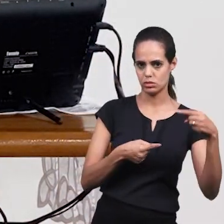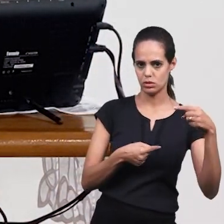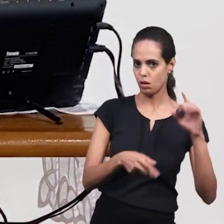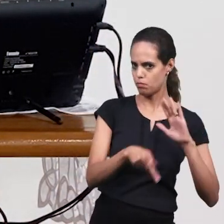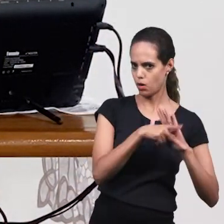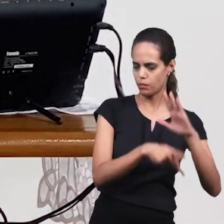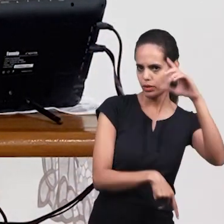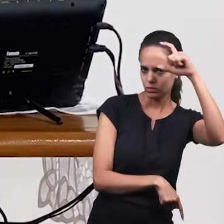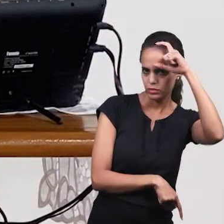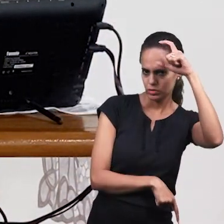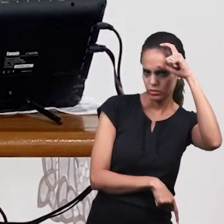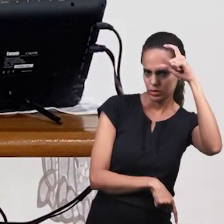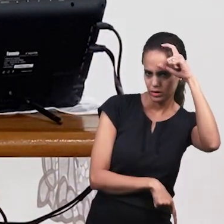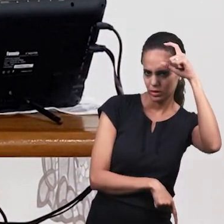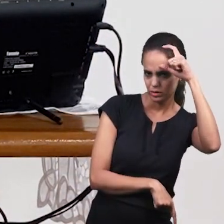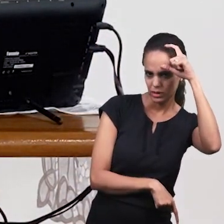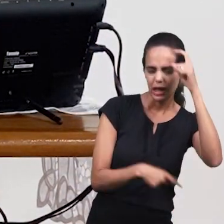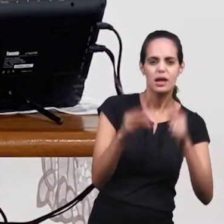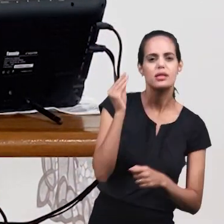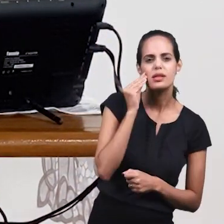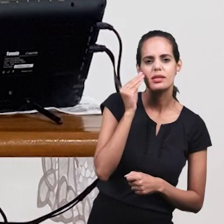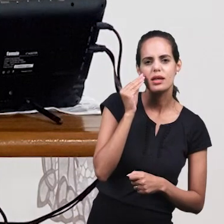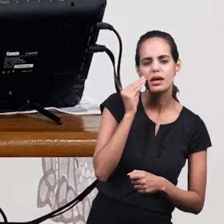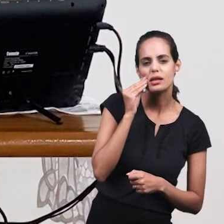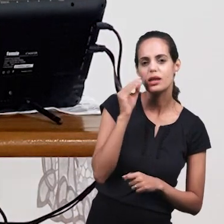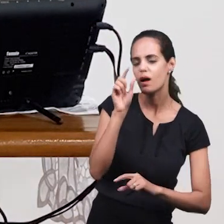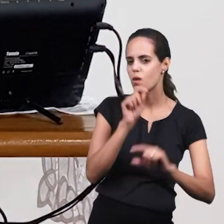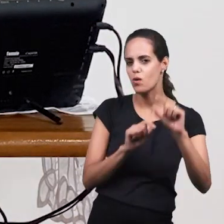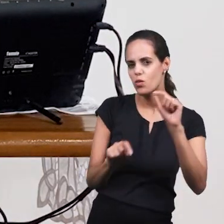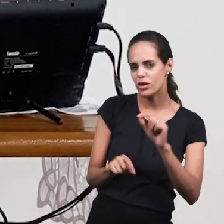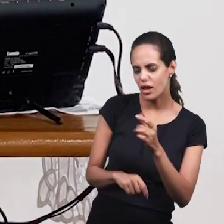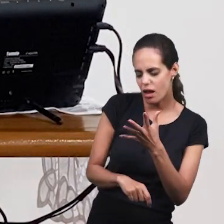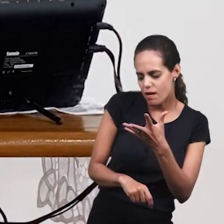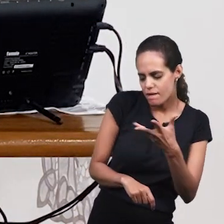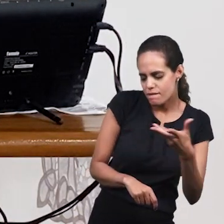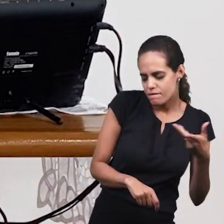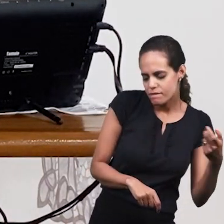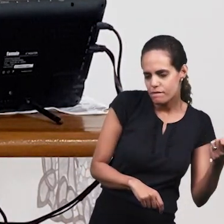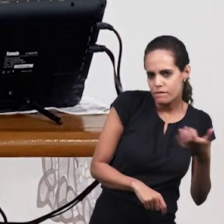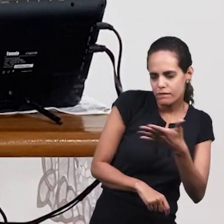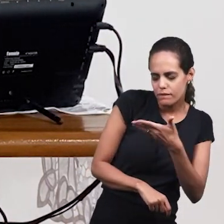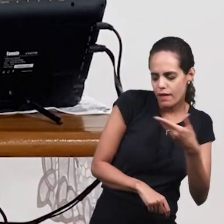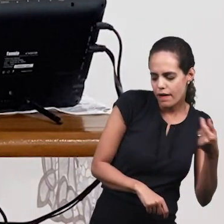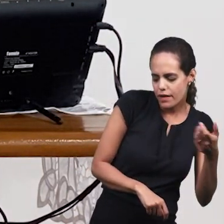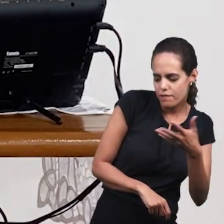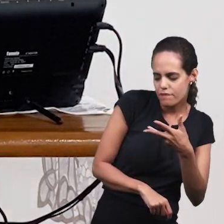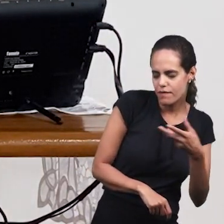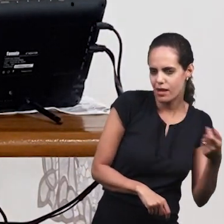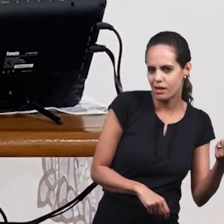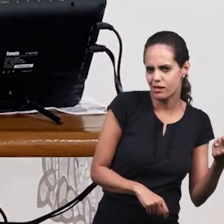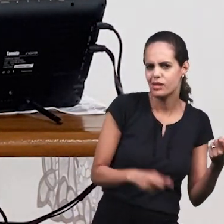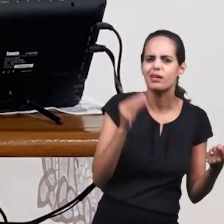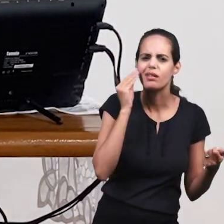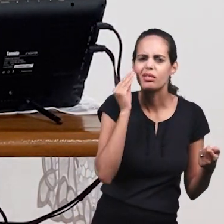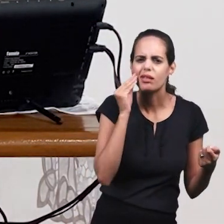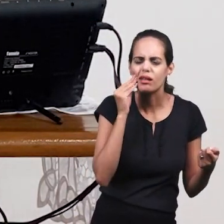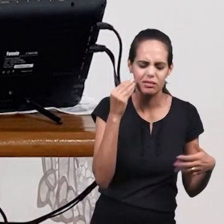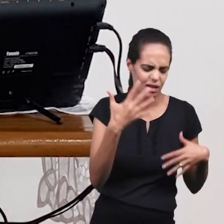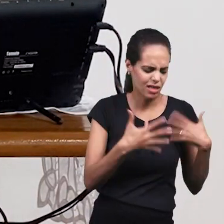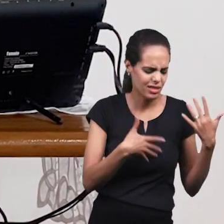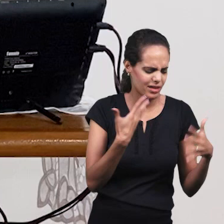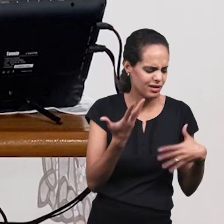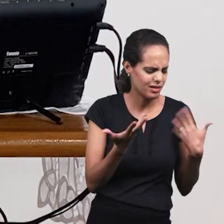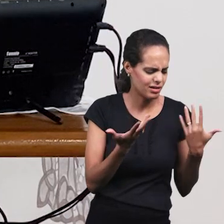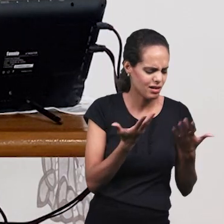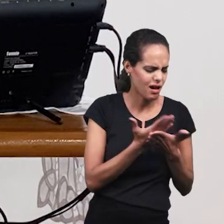nos cœurs. La grande bataille finale de l'Église dans ce moment prophétique de la dernière heure qui précède